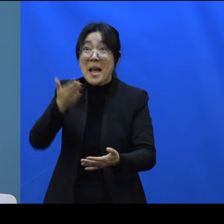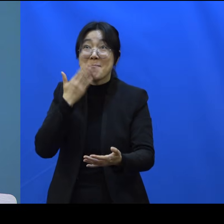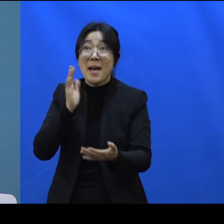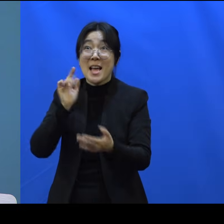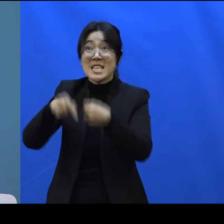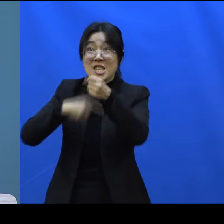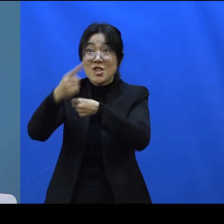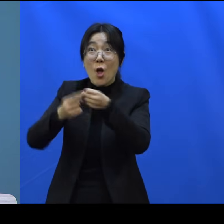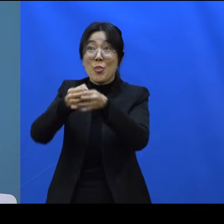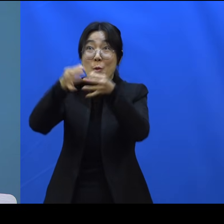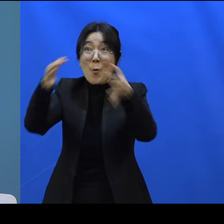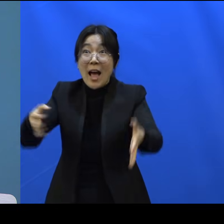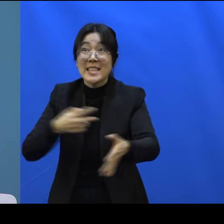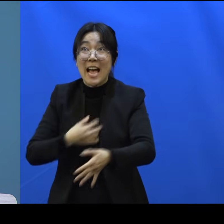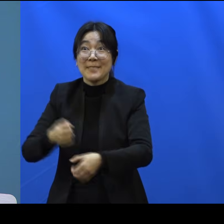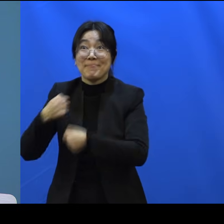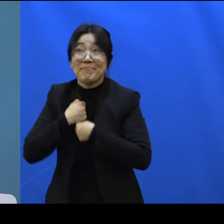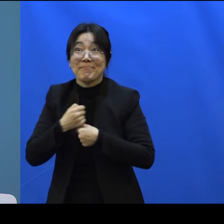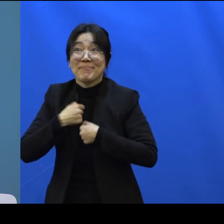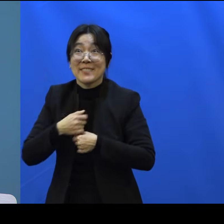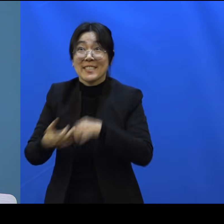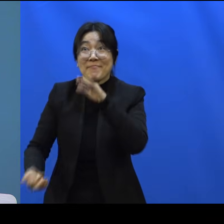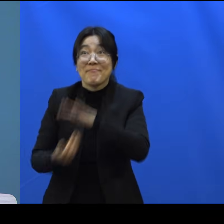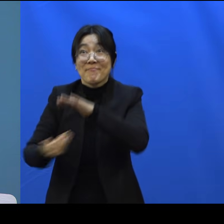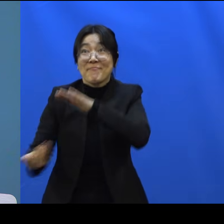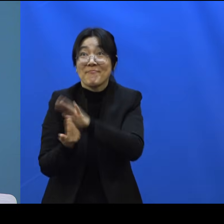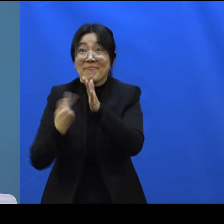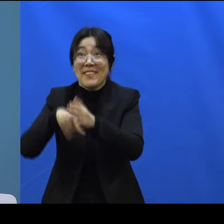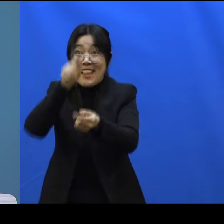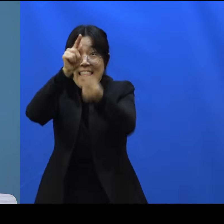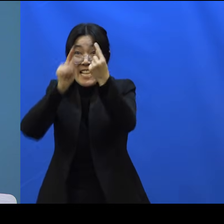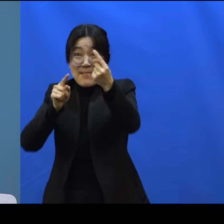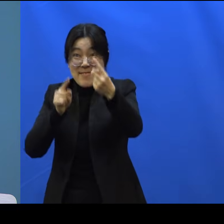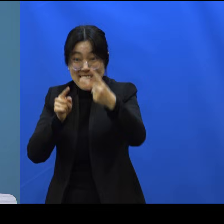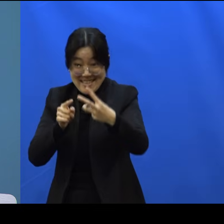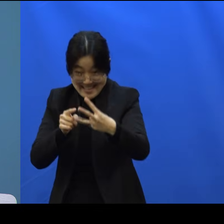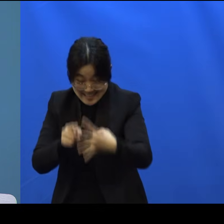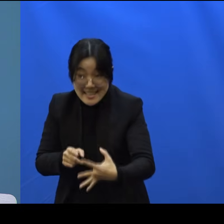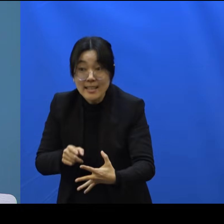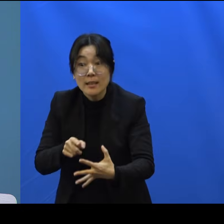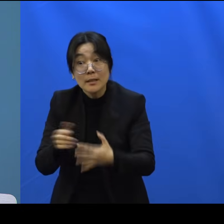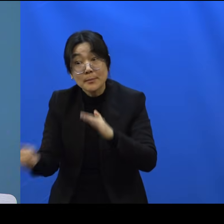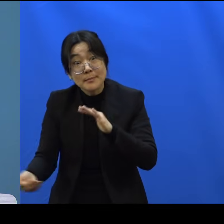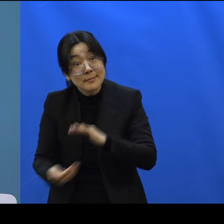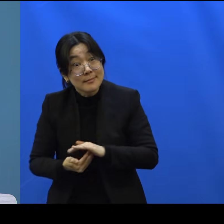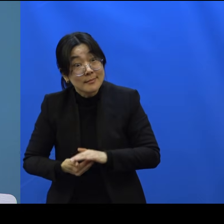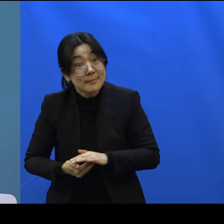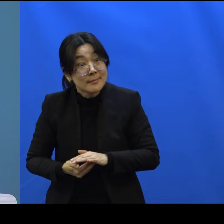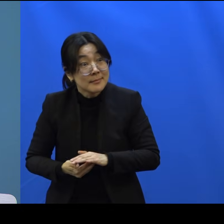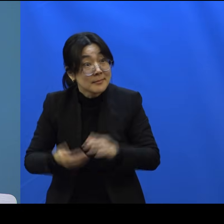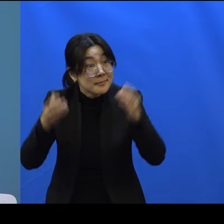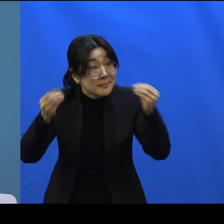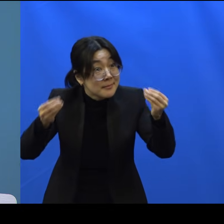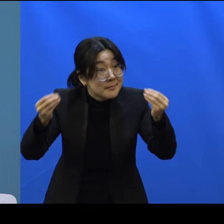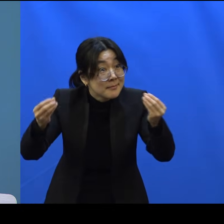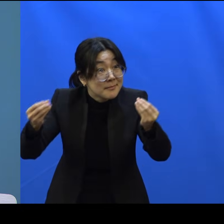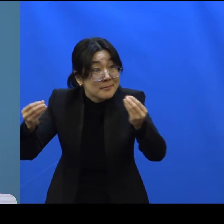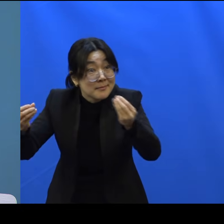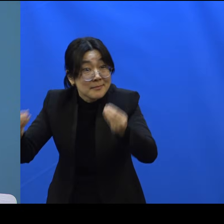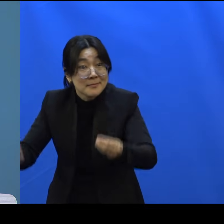그 다짐을 하는 것과 지키는 것은 다르잖아요. 그래서 우리가 한 말이 언제나 이런 공심포를 날뛸 때가 참